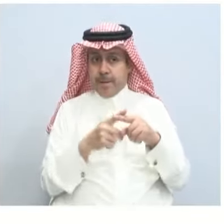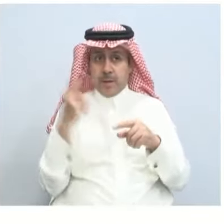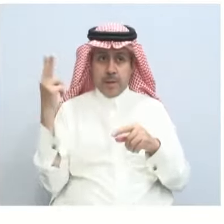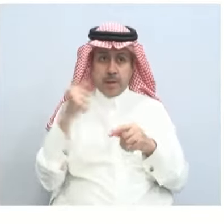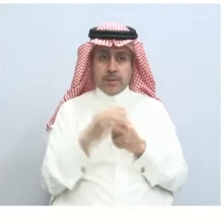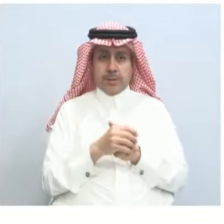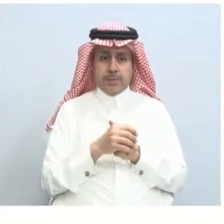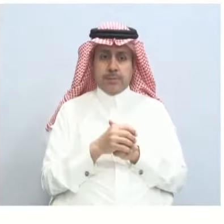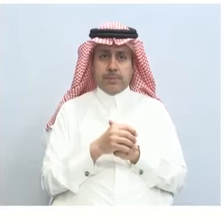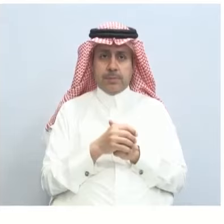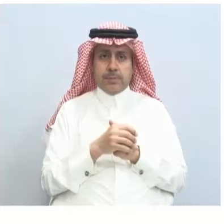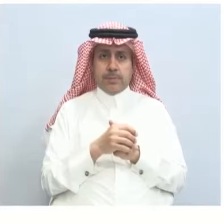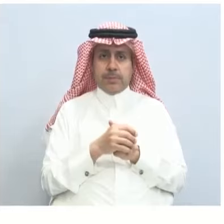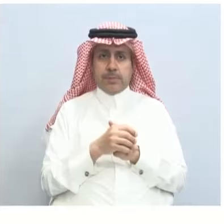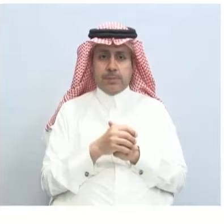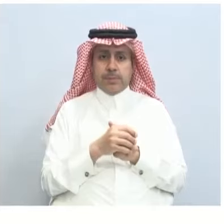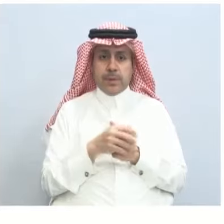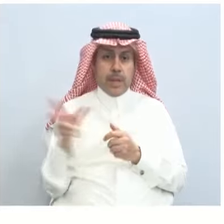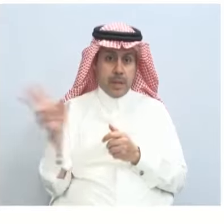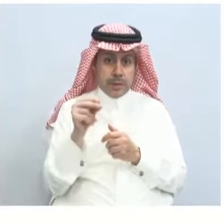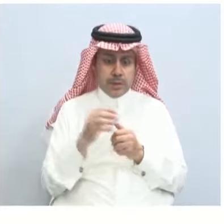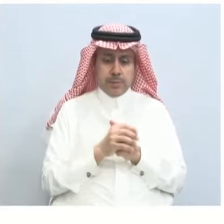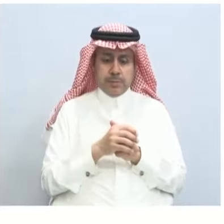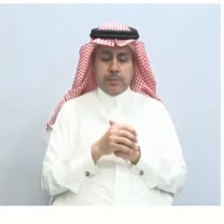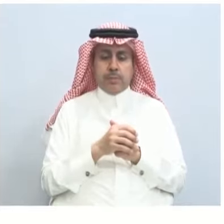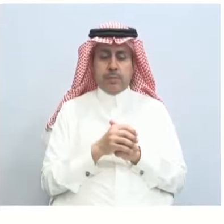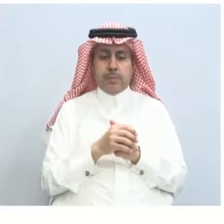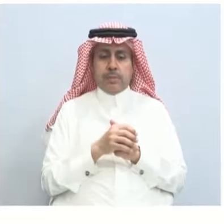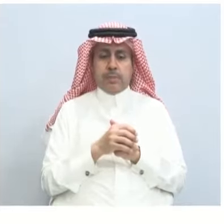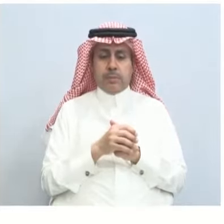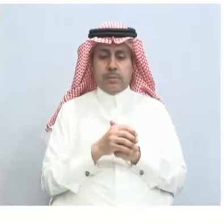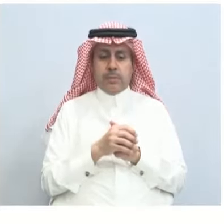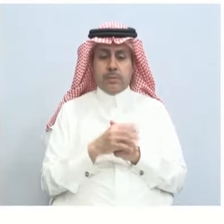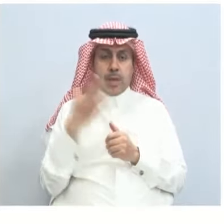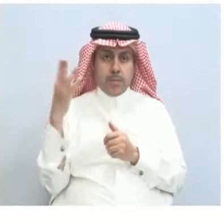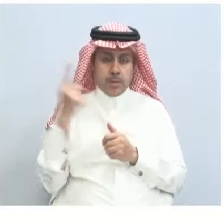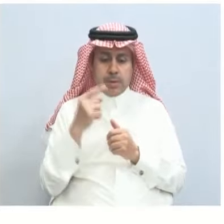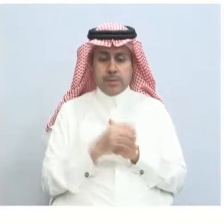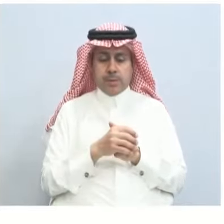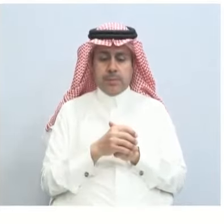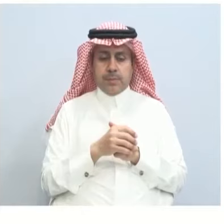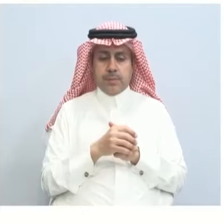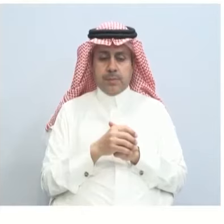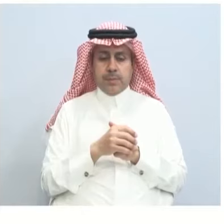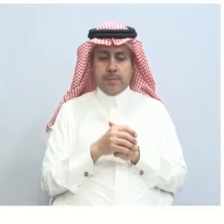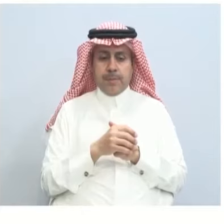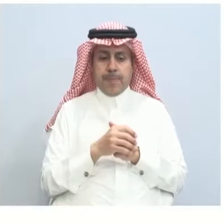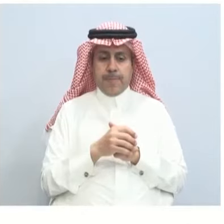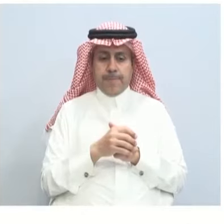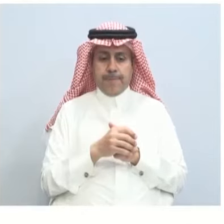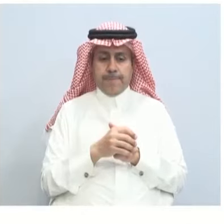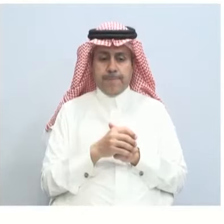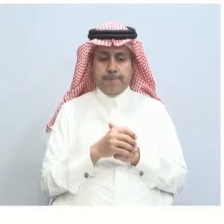تربيع بهذا الشكل وبالتالي الناتج حيطلع معانا يساوي كم يساوي 15 يساوي 15